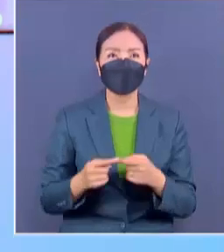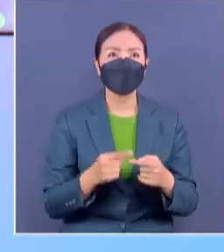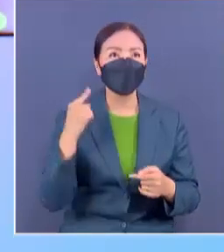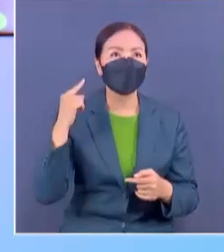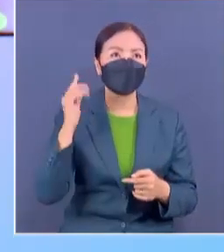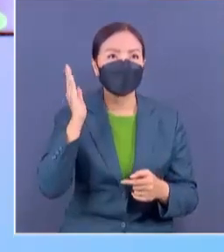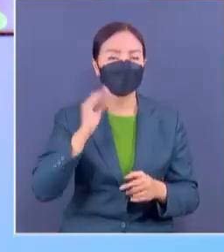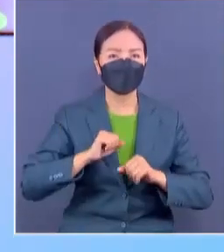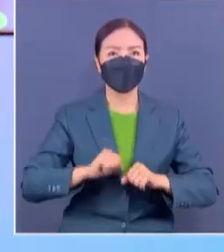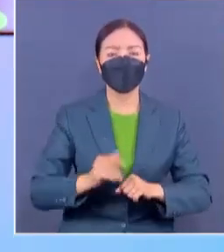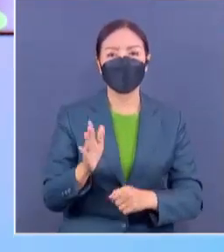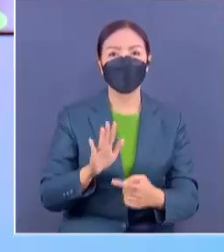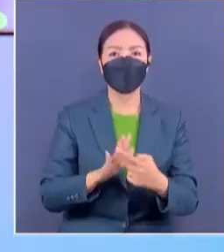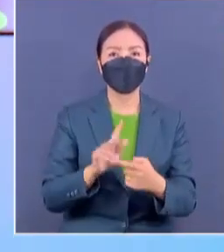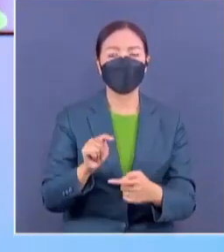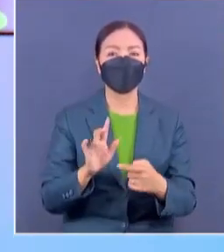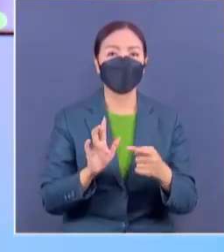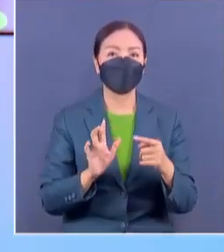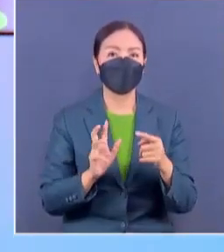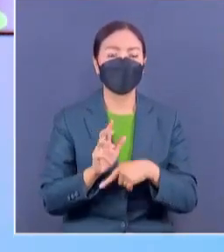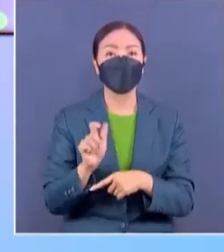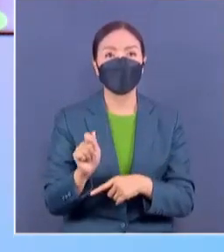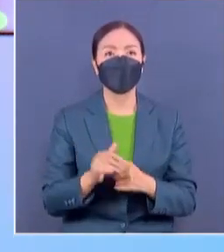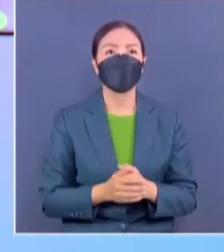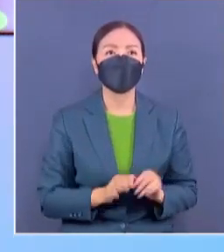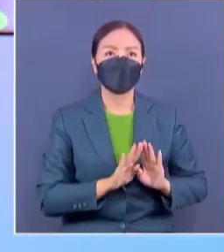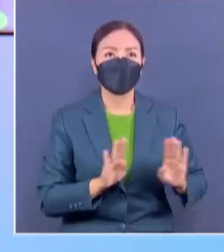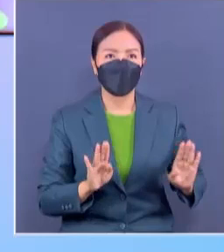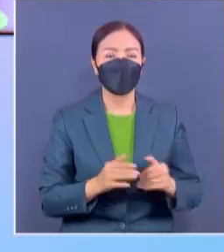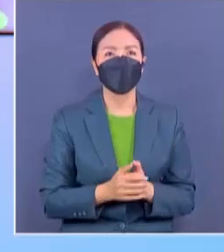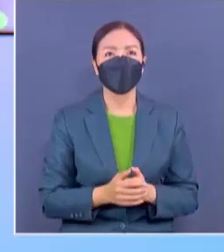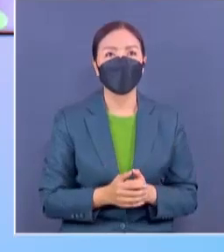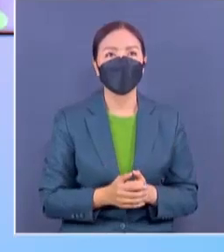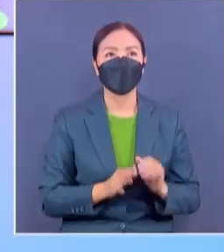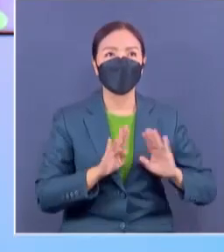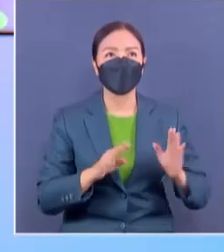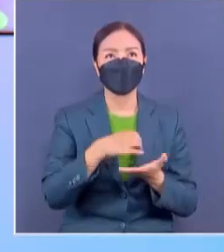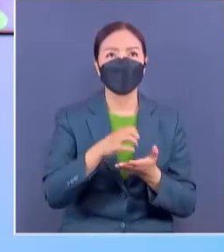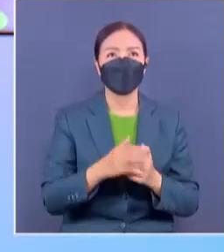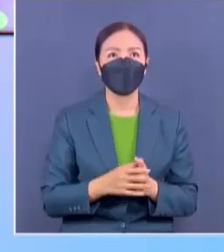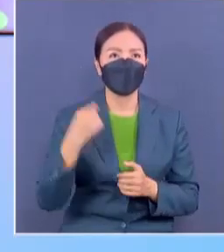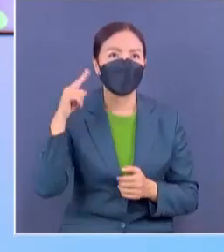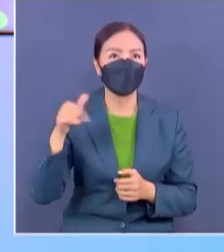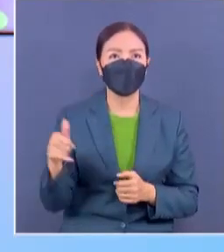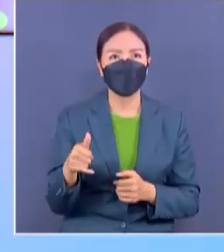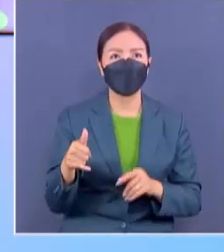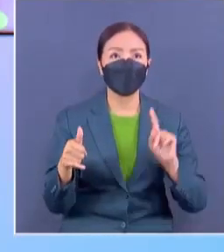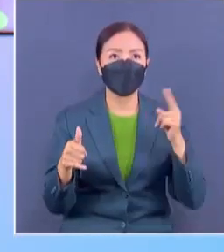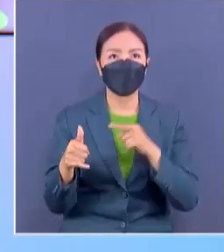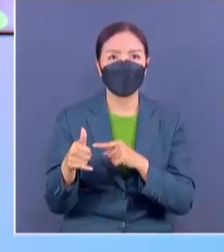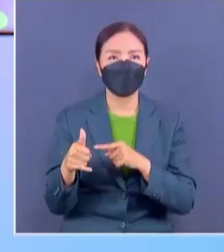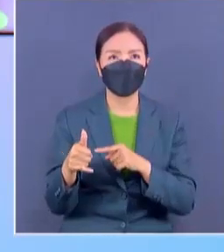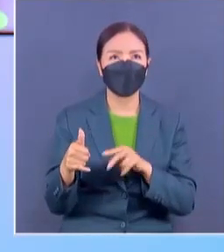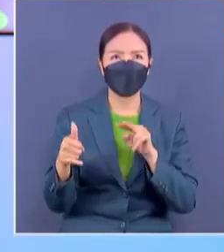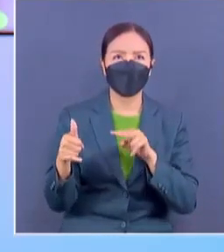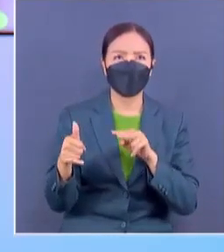ักแสดงหนุ่มเต๋อฉันทวิทย์นะคะที่ได้ออกมาเปิดใจค่ะแล้วก็ออกมาปฏิเสธเลยนะคะหลังหวานใจอย่างสาวใหม่ดาวิกาค่ะถูกม